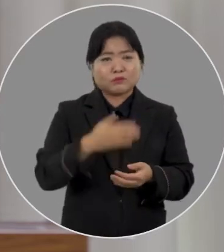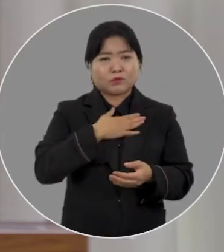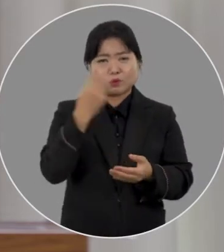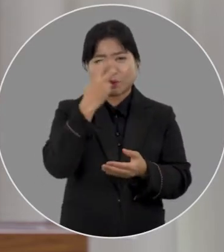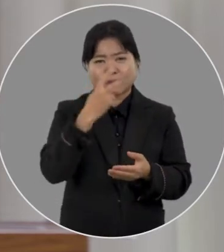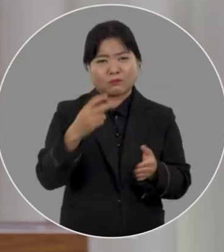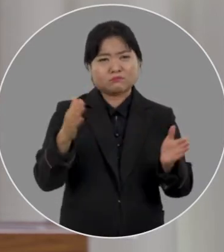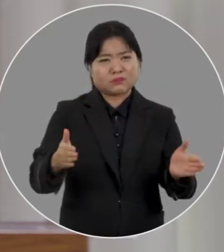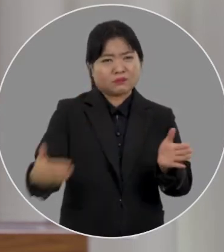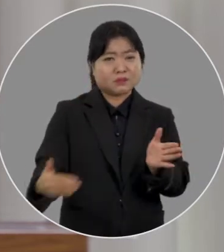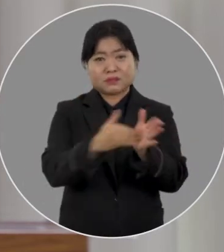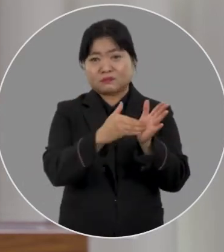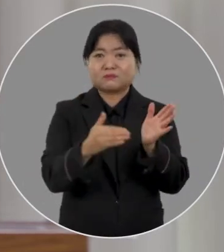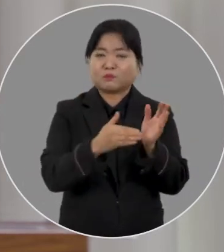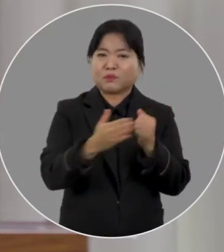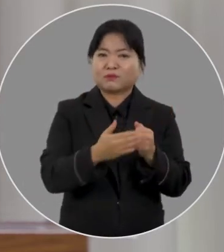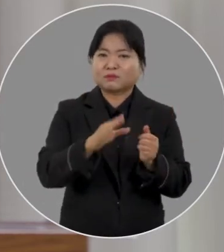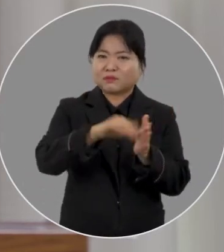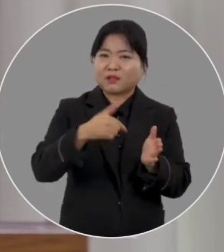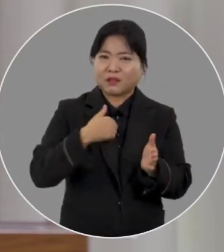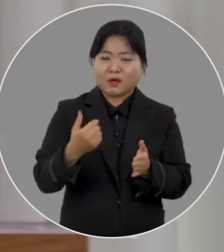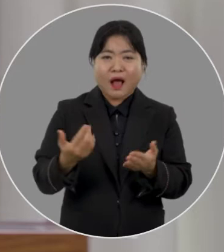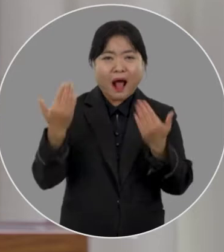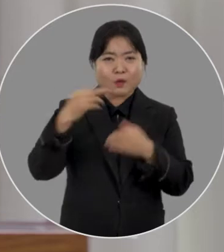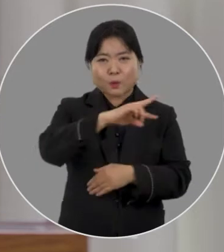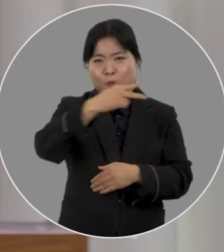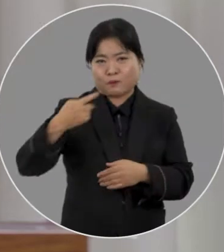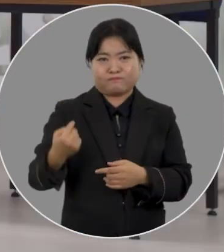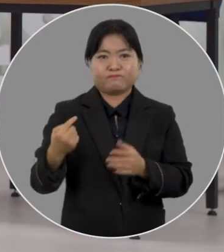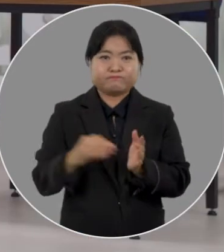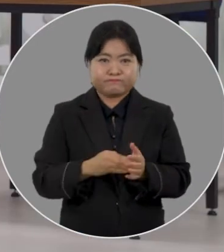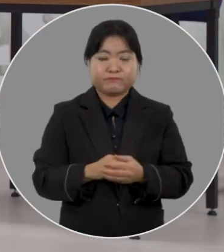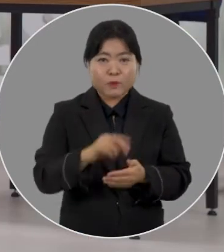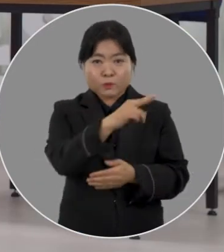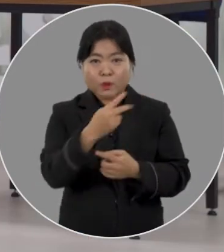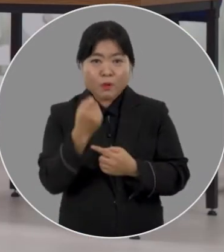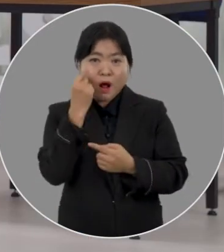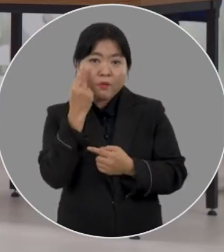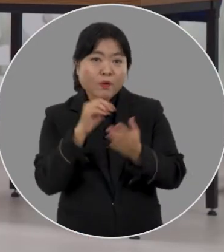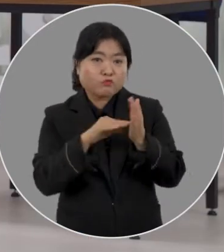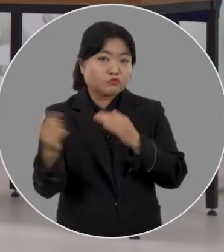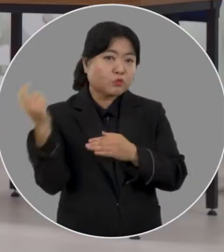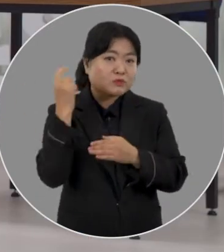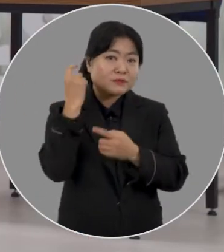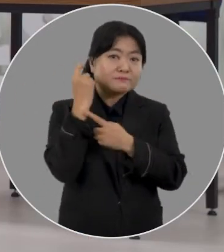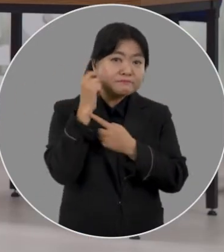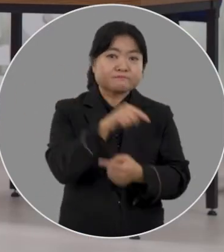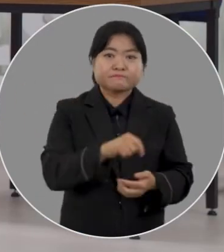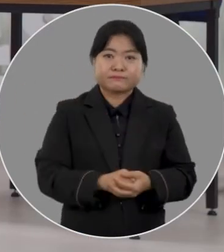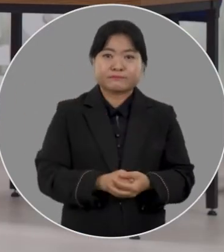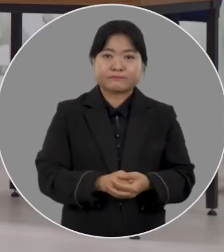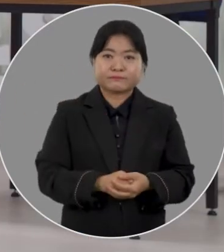기간이 마쳤기 때문에 이제 그 당시 이제 유학하던 학교로 돌아왔는데, 돌아온 지 한 달 후에 소식을